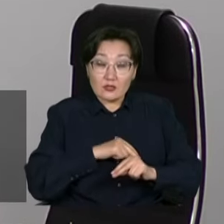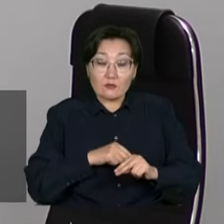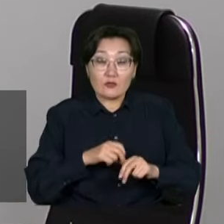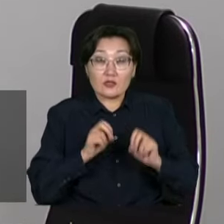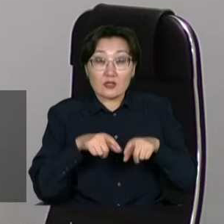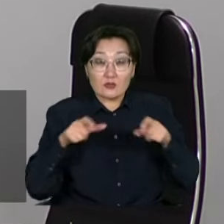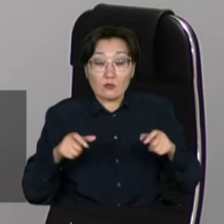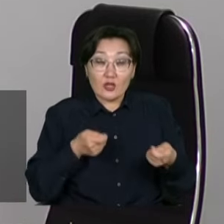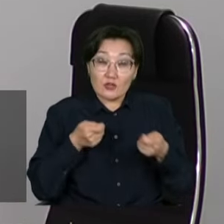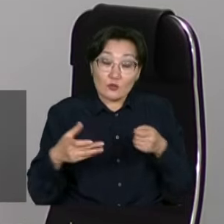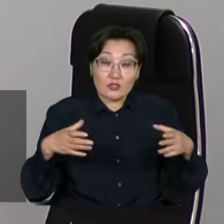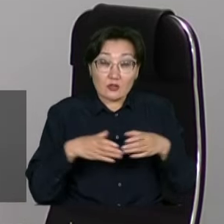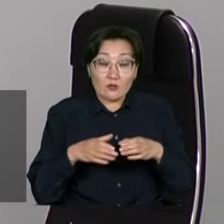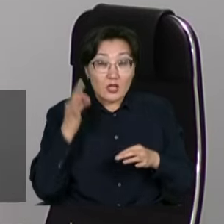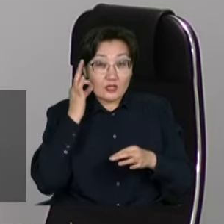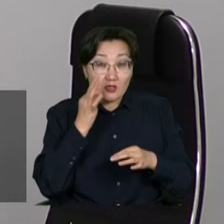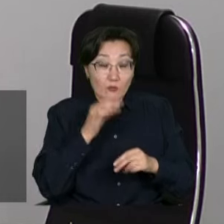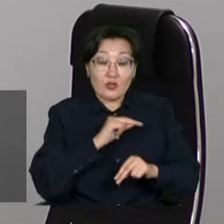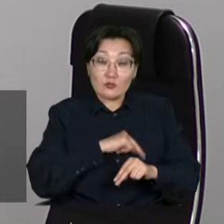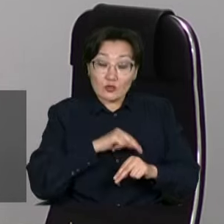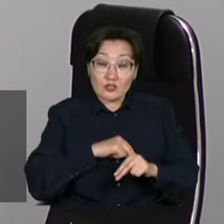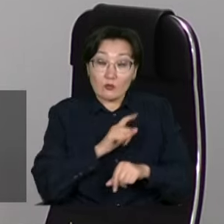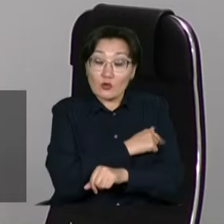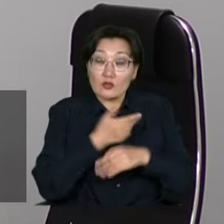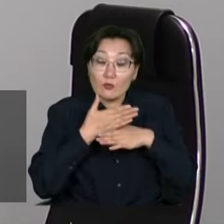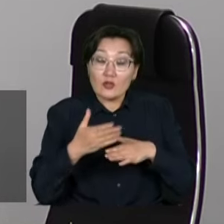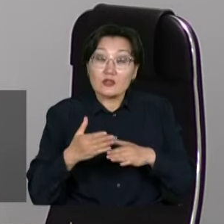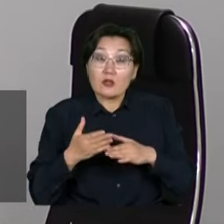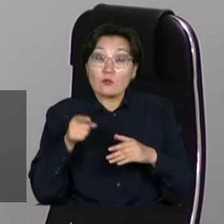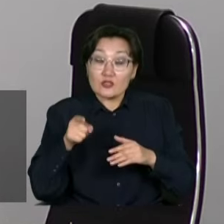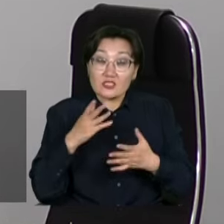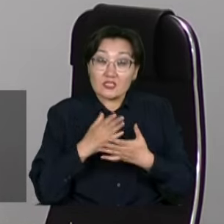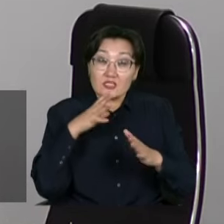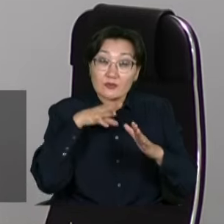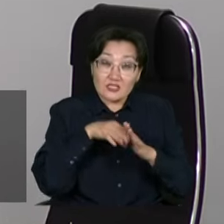персонал, администрацию, диспетчерскую службу скорой медицинской помощи. Там же предполагается